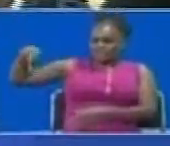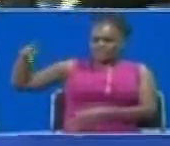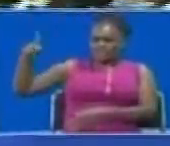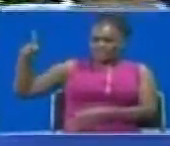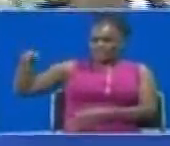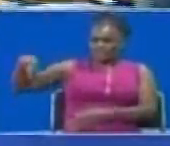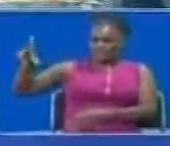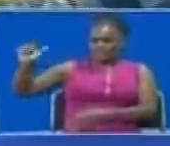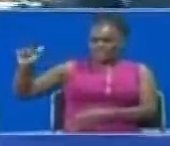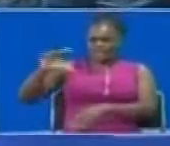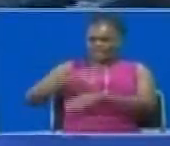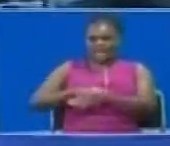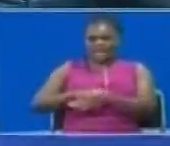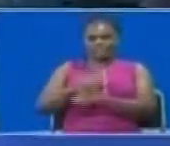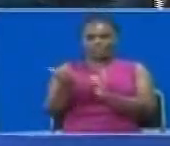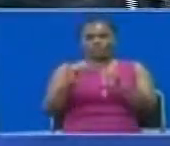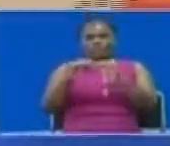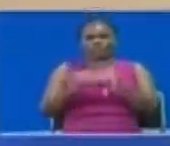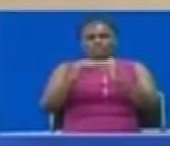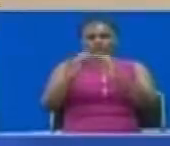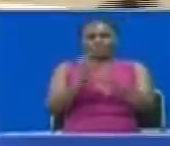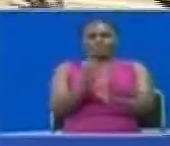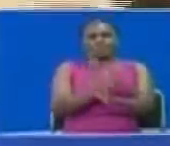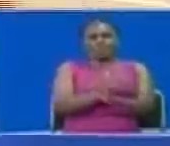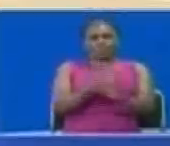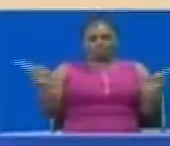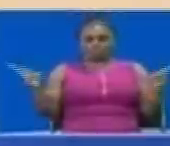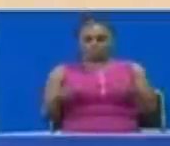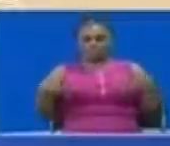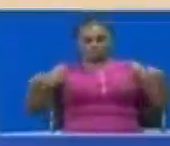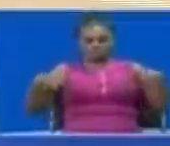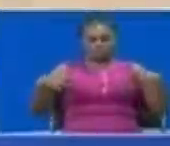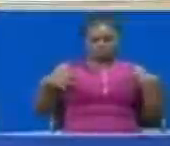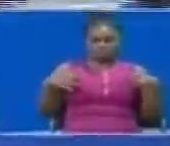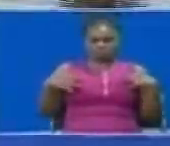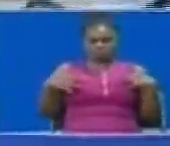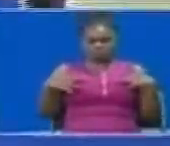alama 21 dhidi ya 8 za wanabenki hao kabla kwenda muda wa mapumziko.